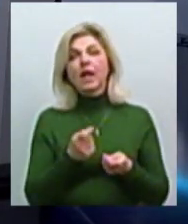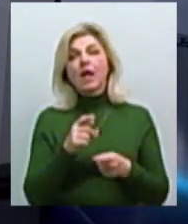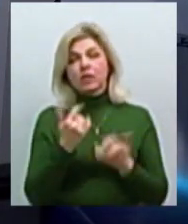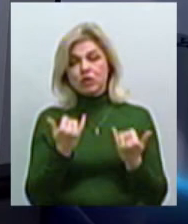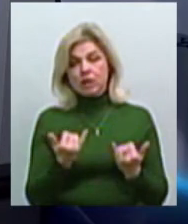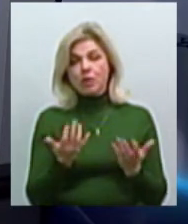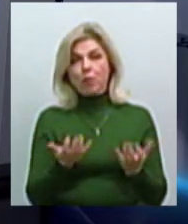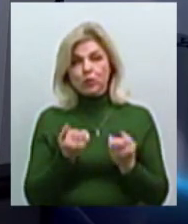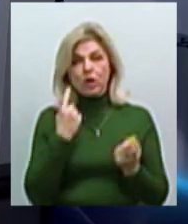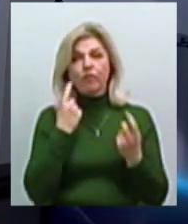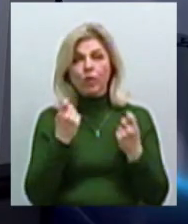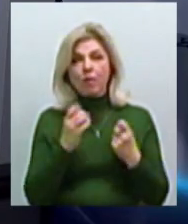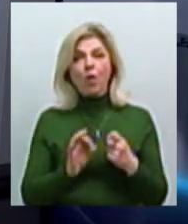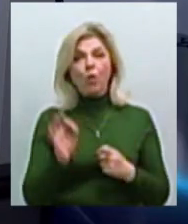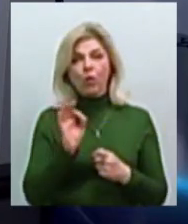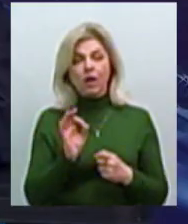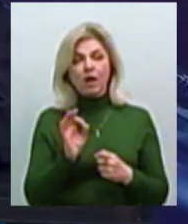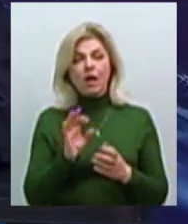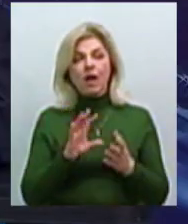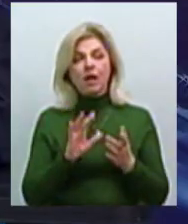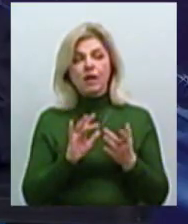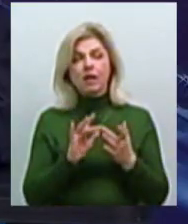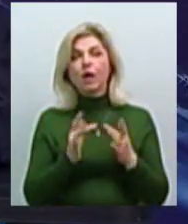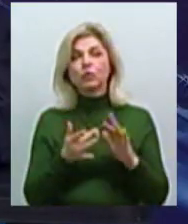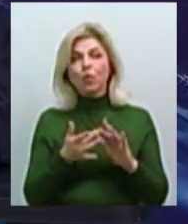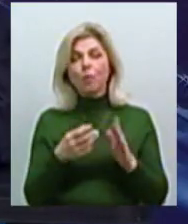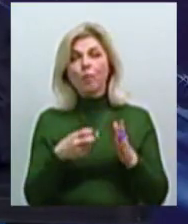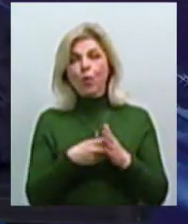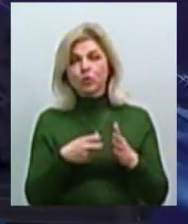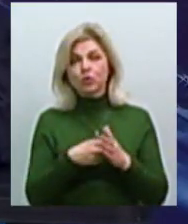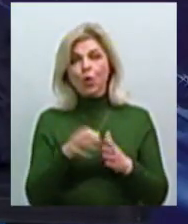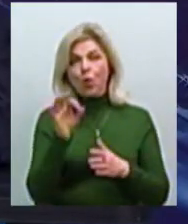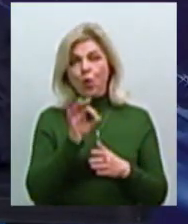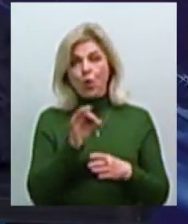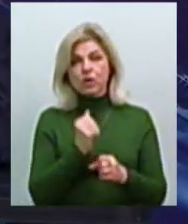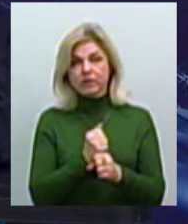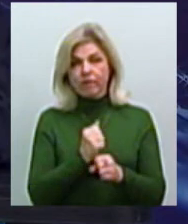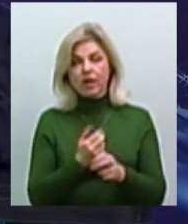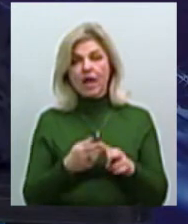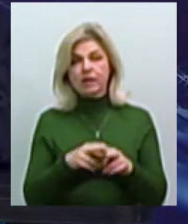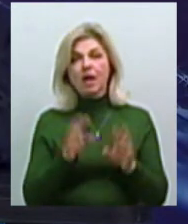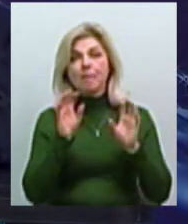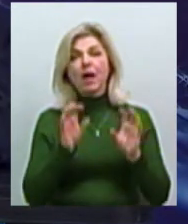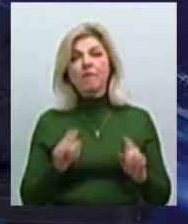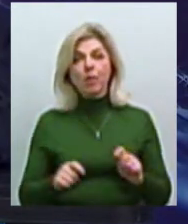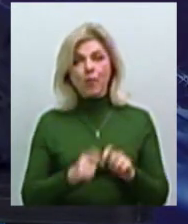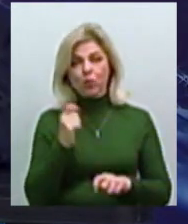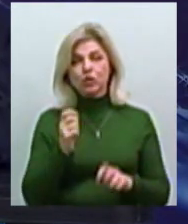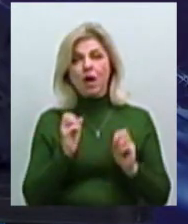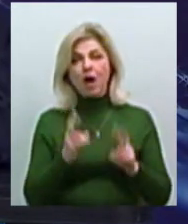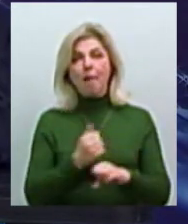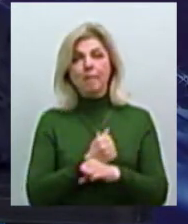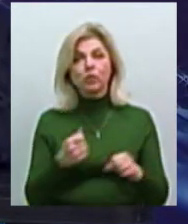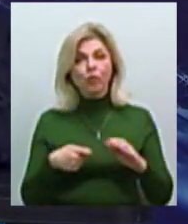отримавши інформацію про на електронну пошту про вчинення цього правопорушення, такого як